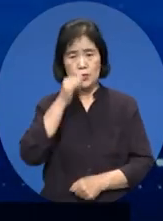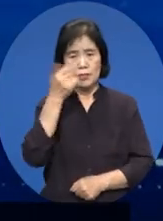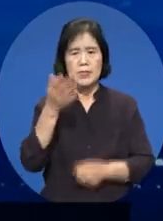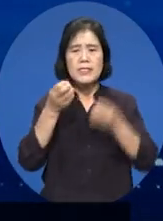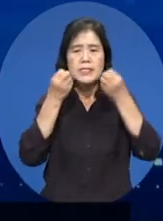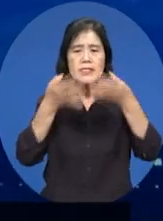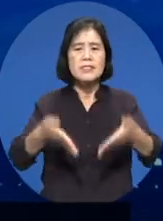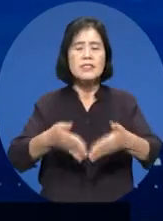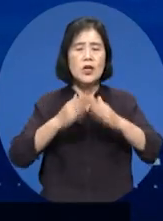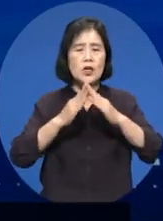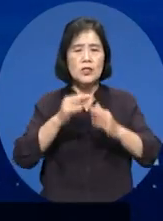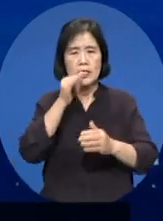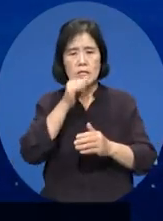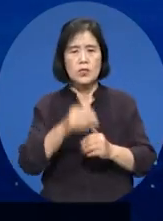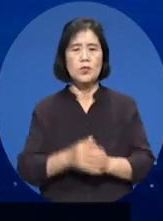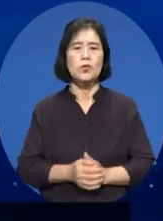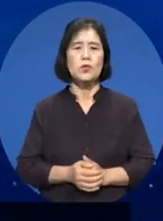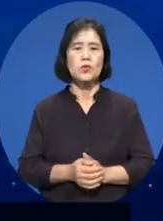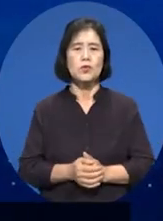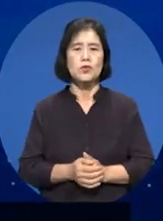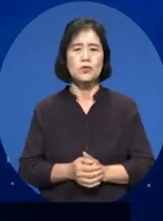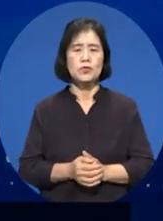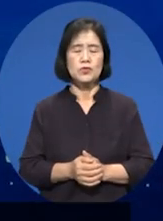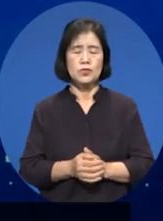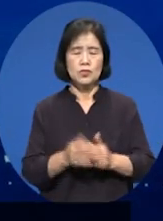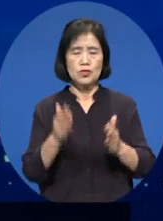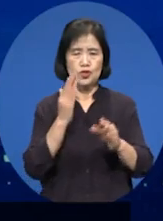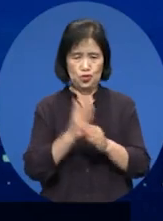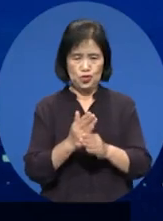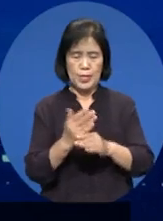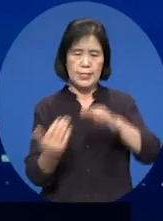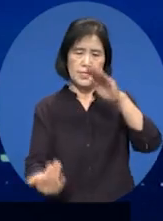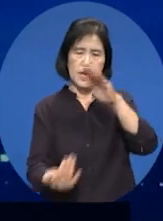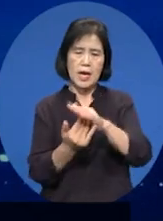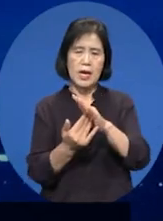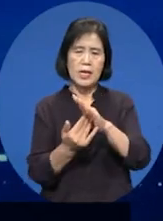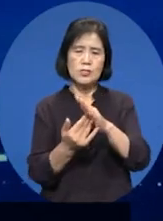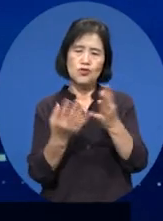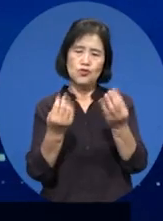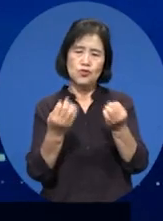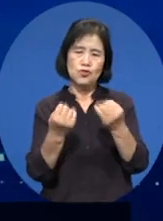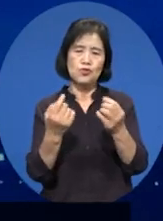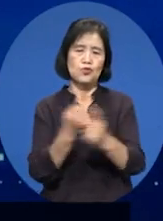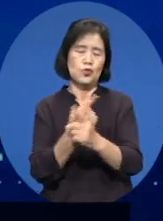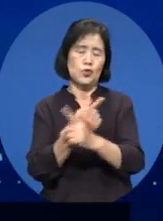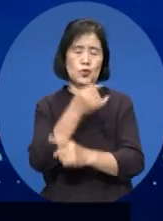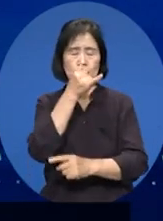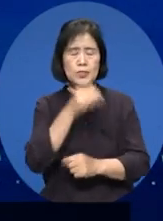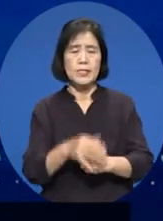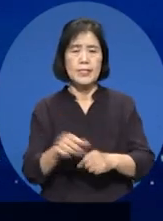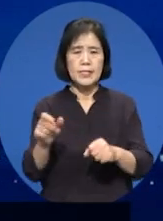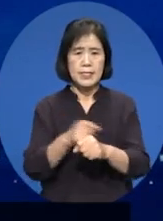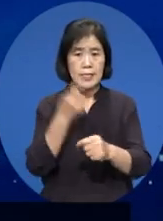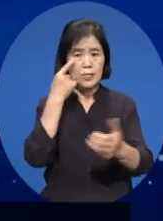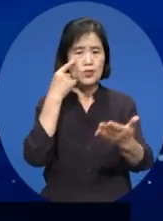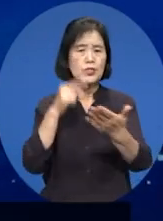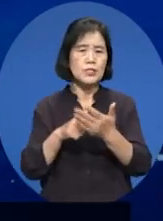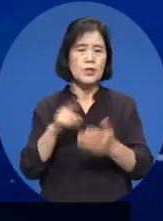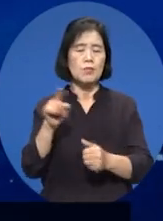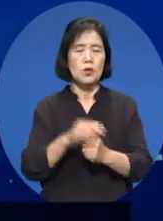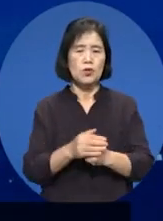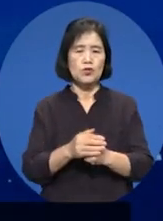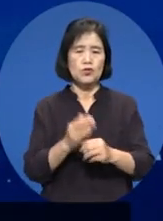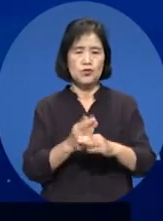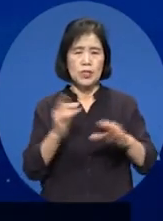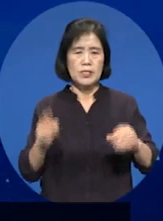신설되는 구간이 있고요. 그렇던 구간 가운데 또 상한 요율을 조정을 하기도 했습니다. 특히 눈에 띄는 내용이 그